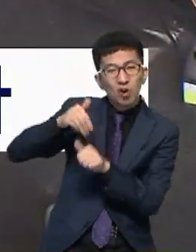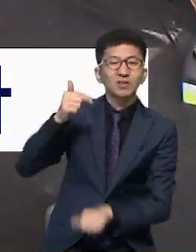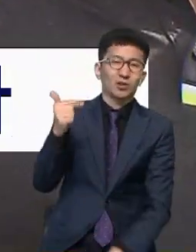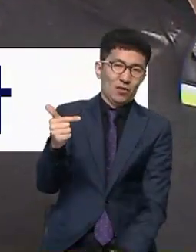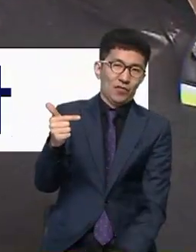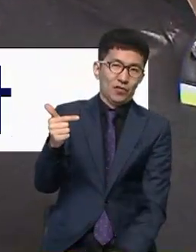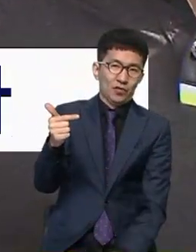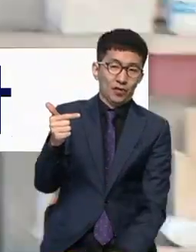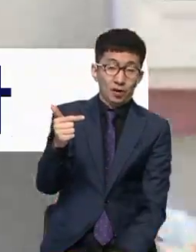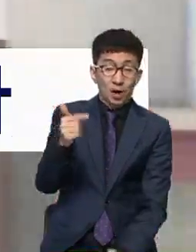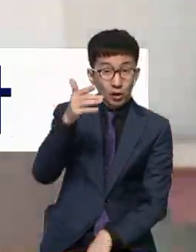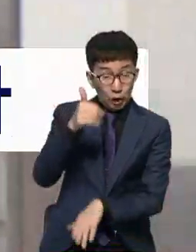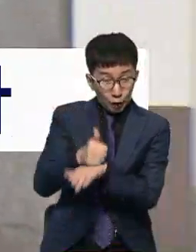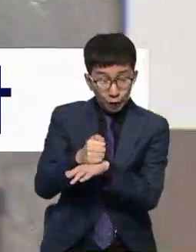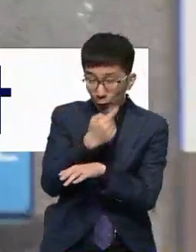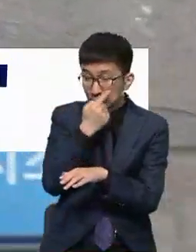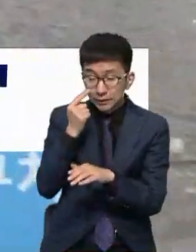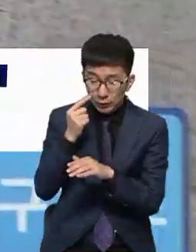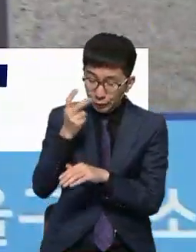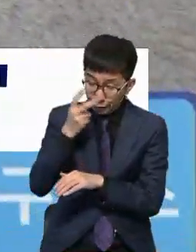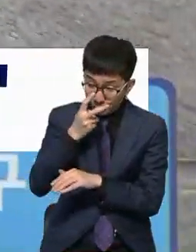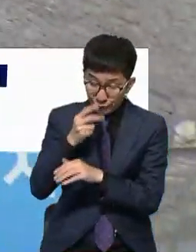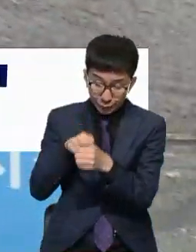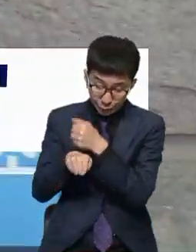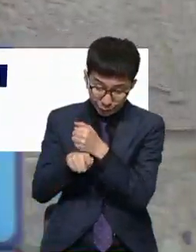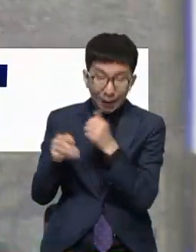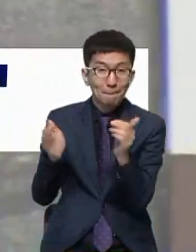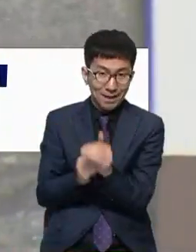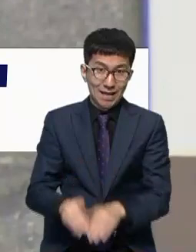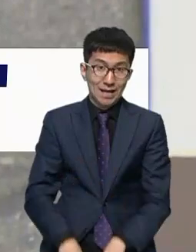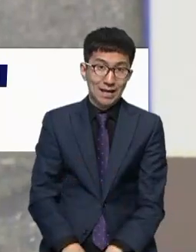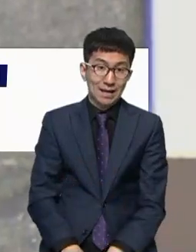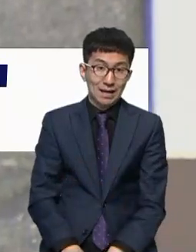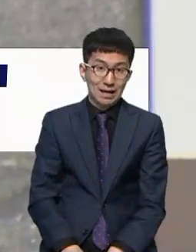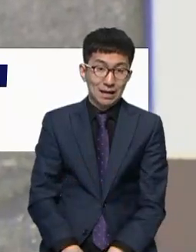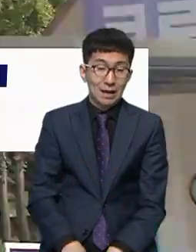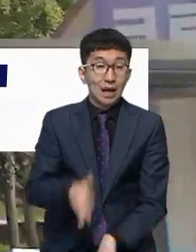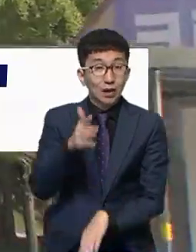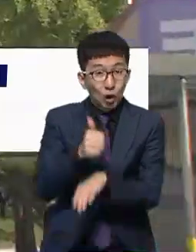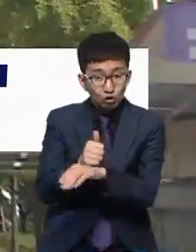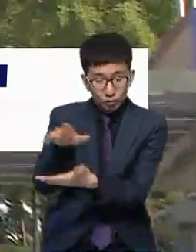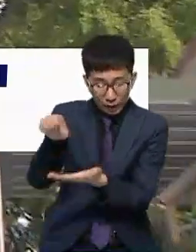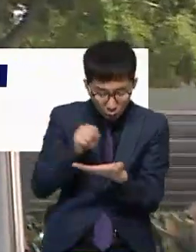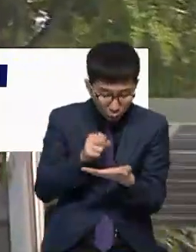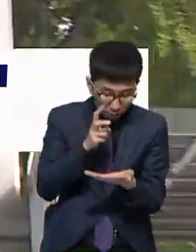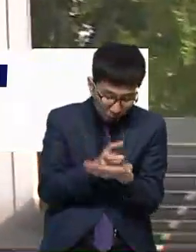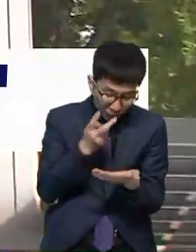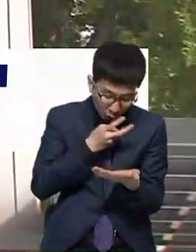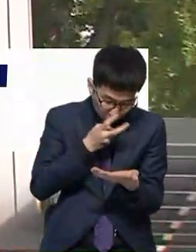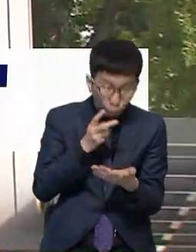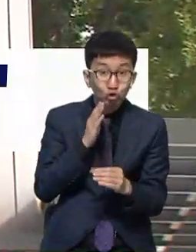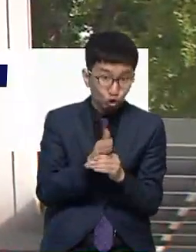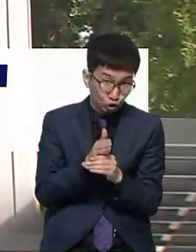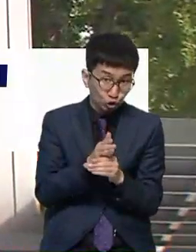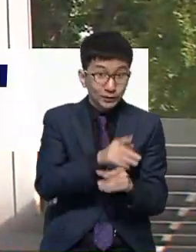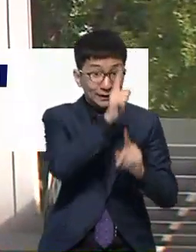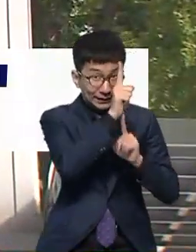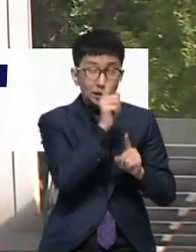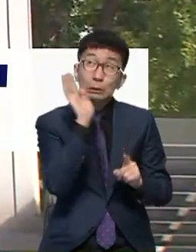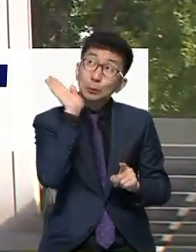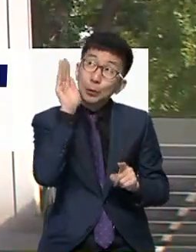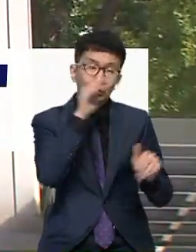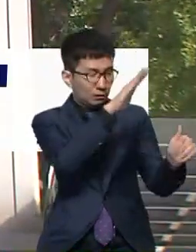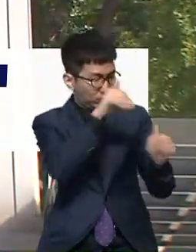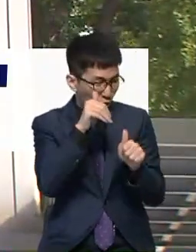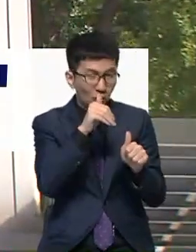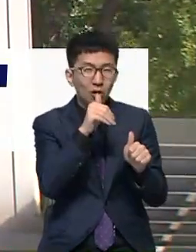참고인 조사를 마무리했습니다. 이 조사 내용을 토대로 법리 검토를 진행 중인 경찰은 조만간 이 전 대표에 대한 소환